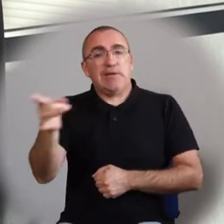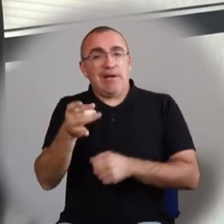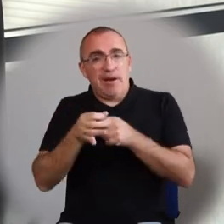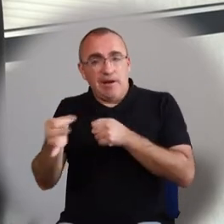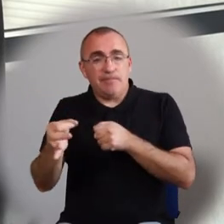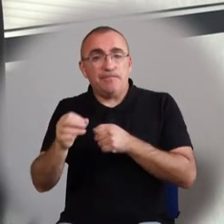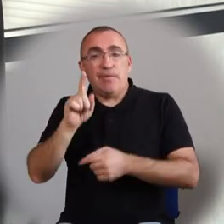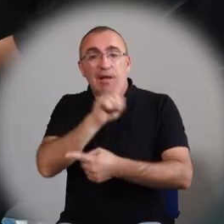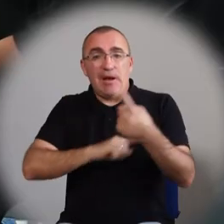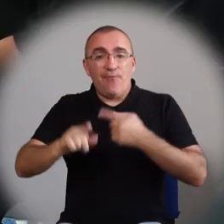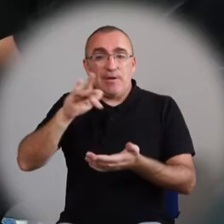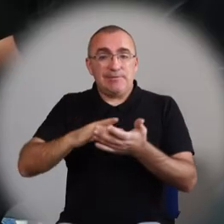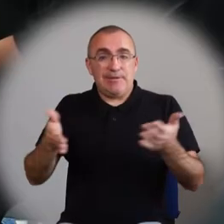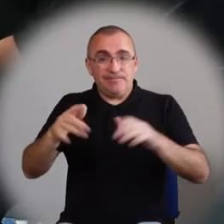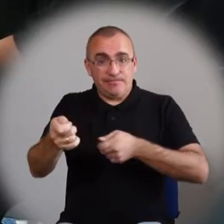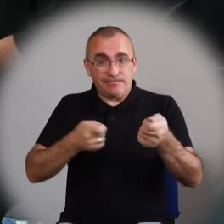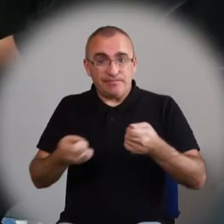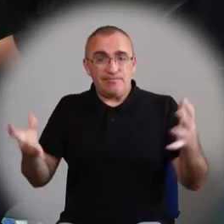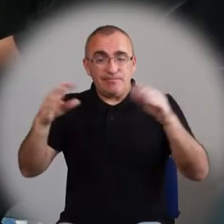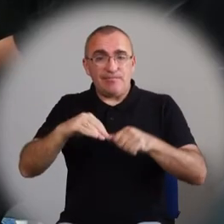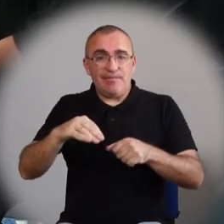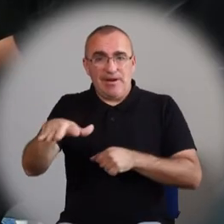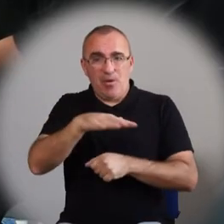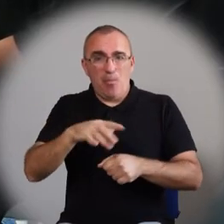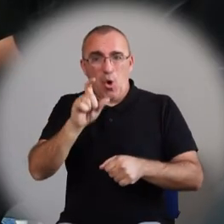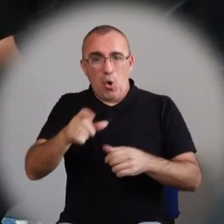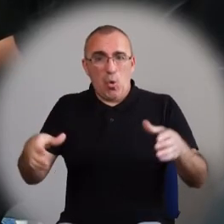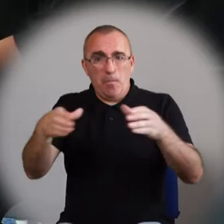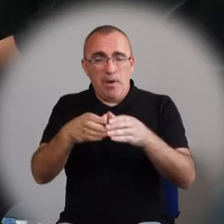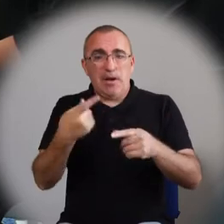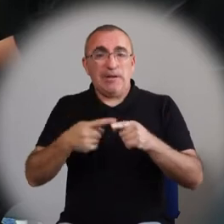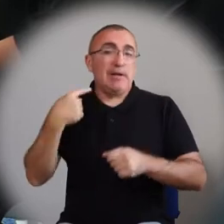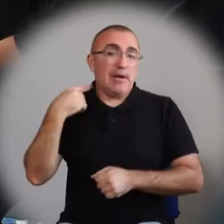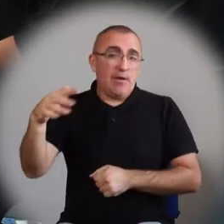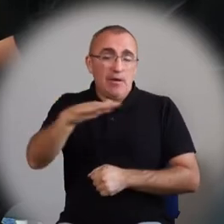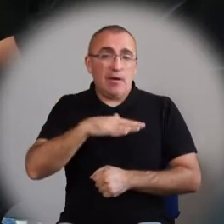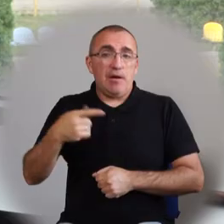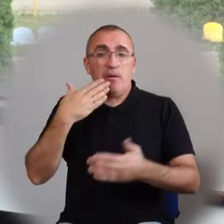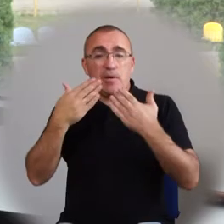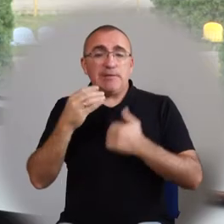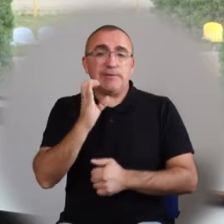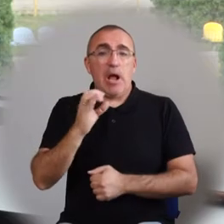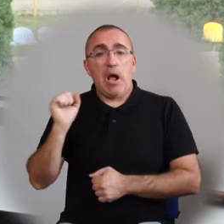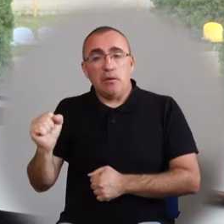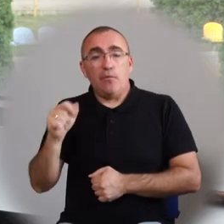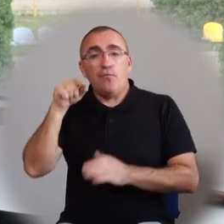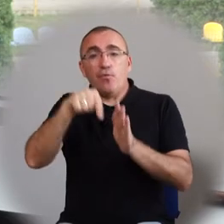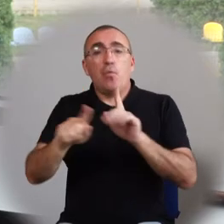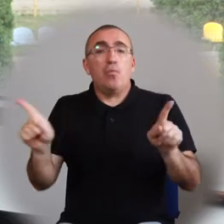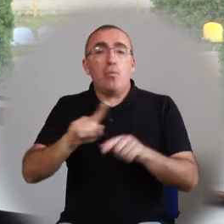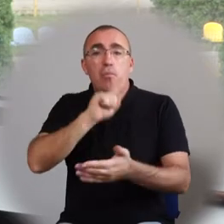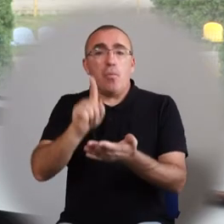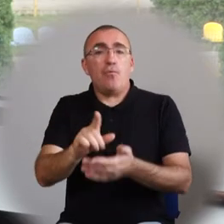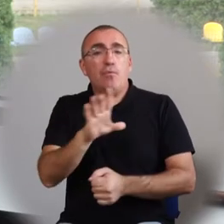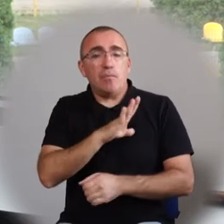Олександрія і Олександрійський район. Реформа децентралізації створення об'єднаних територіальних громад на Кіровоградщині – це виключно позиція Сергія Анатолійовича